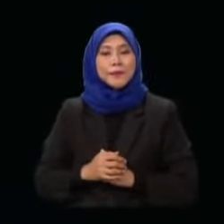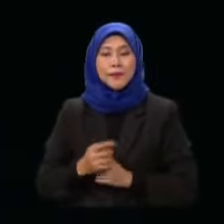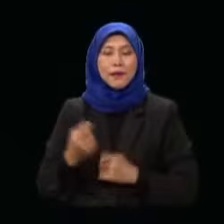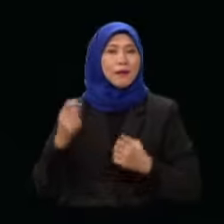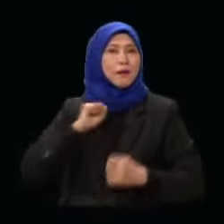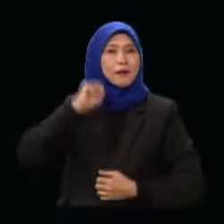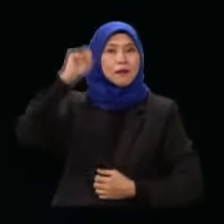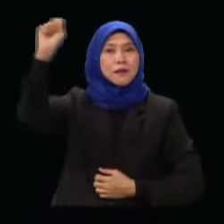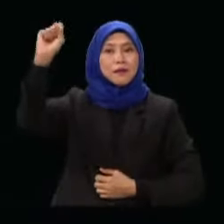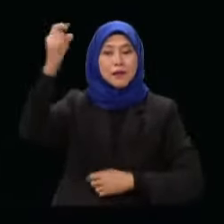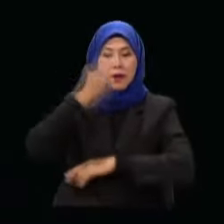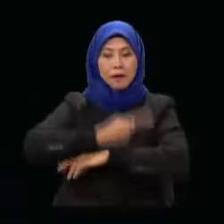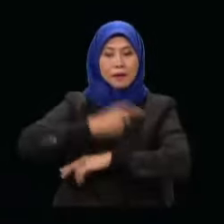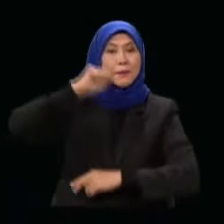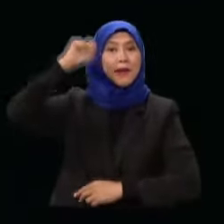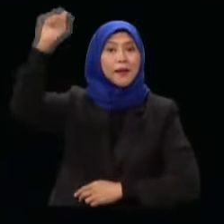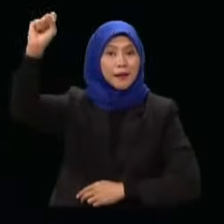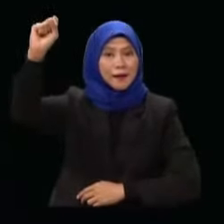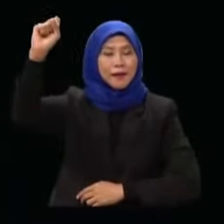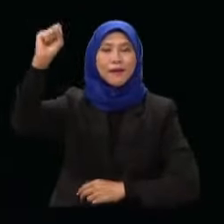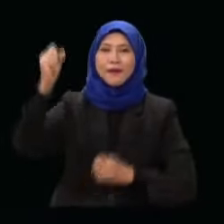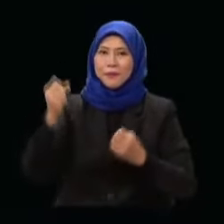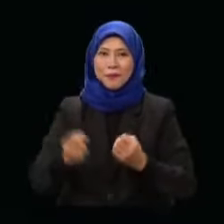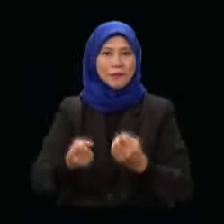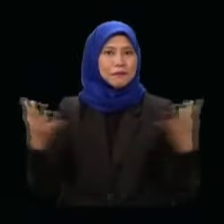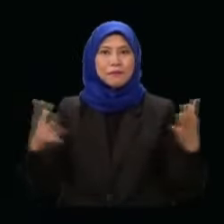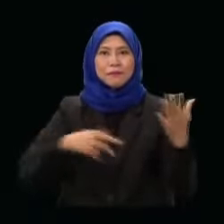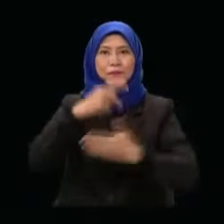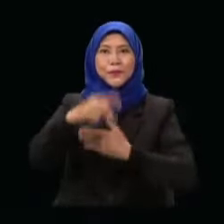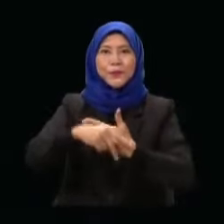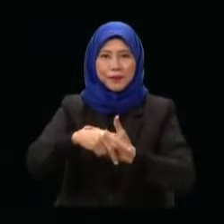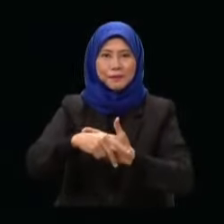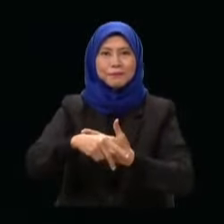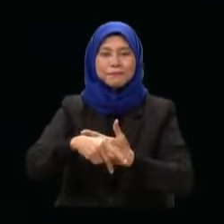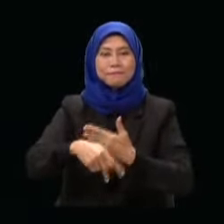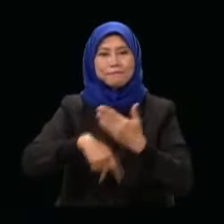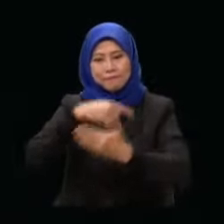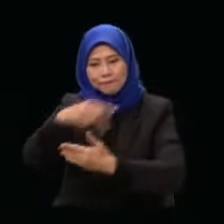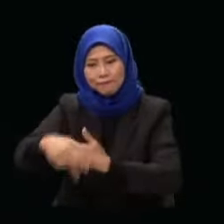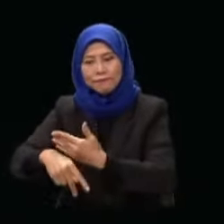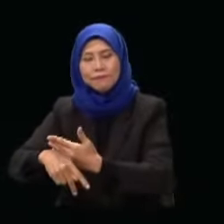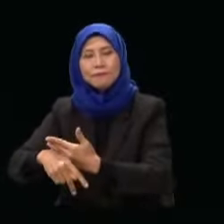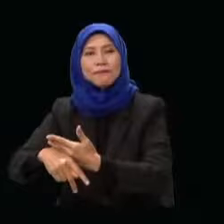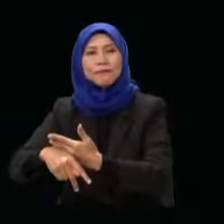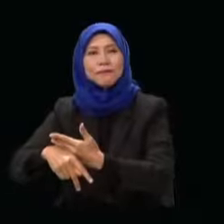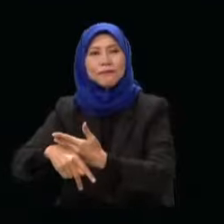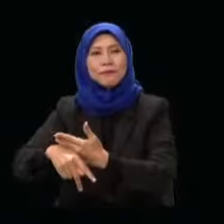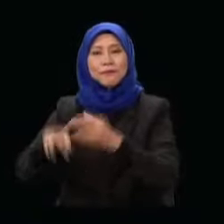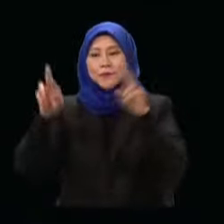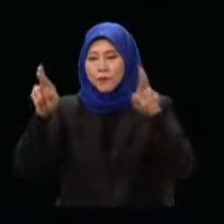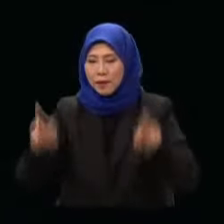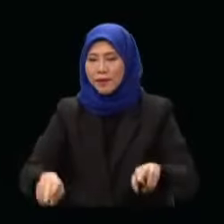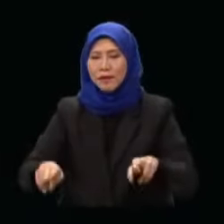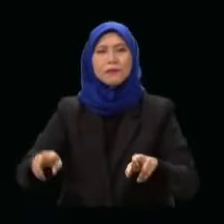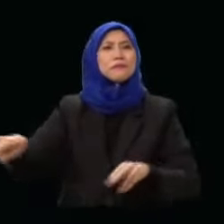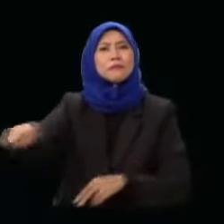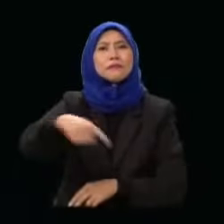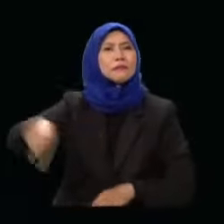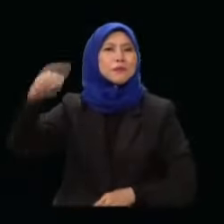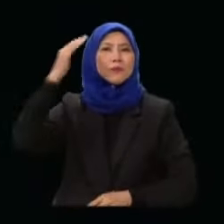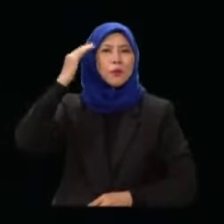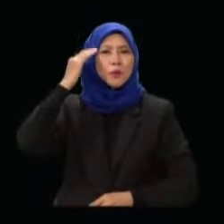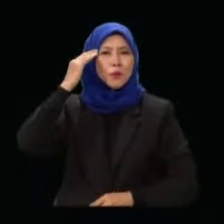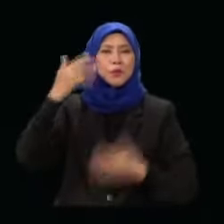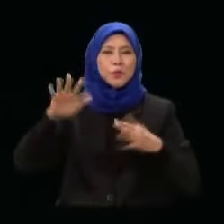hari kemerdekaan dan sebagainya memang telah pun banyak penih Raya memang tahu lahir